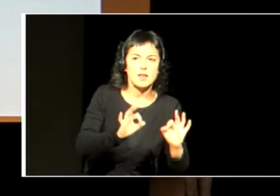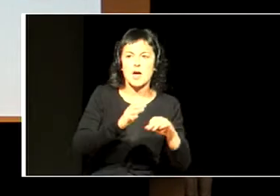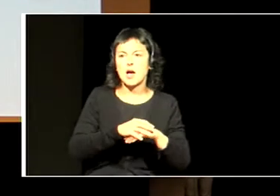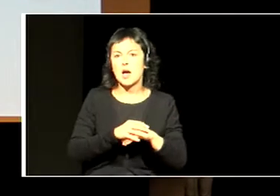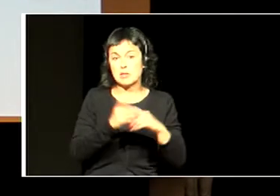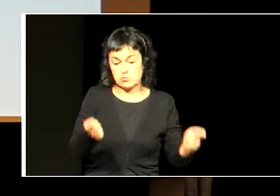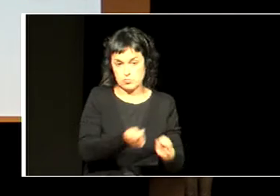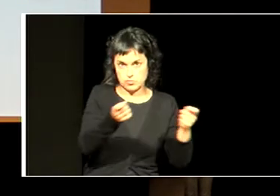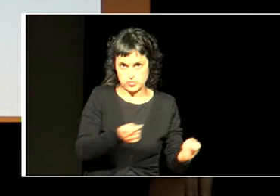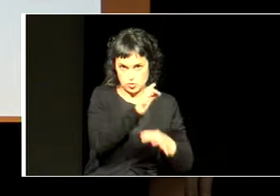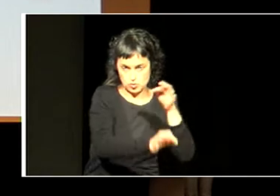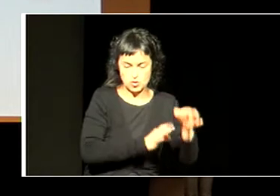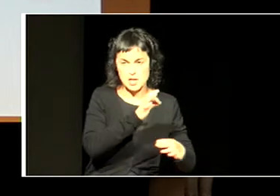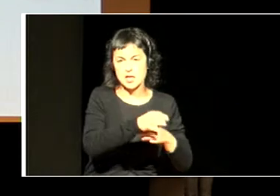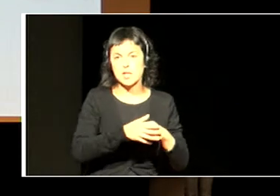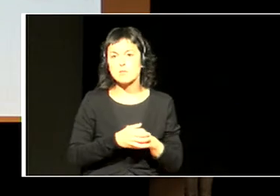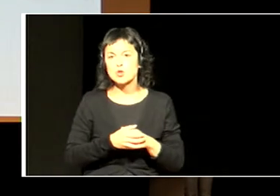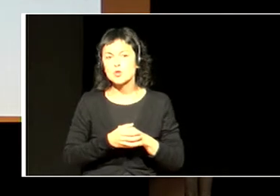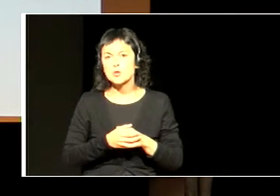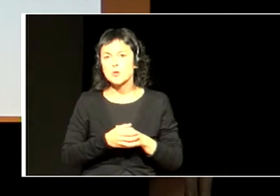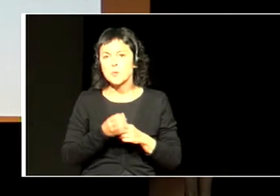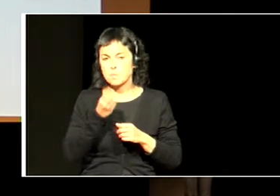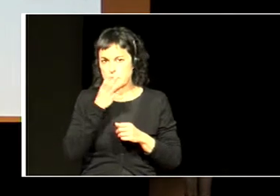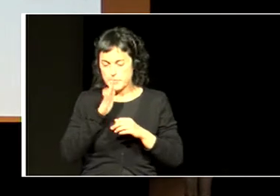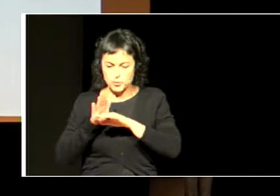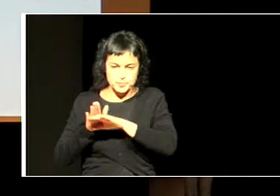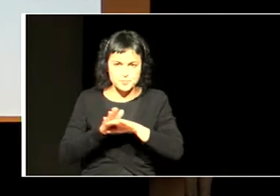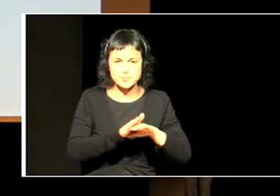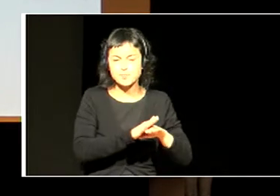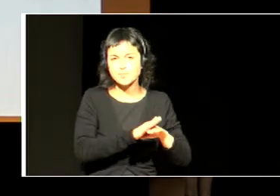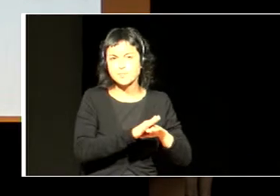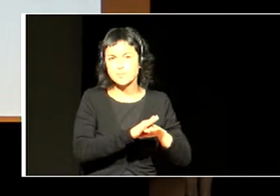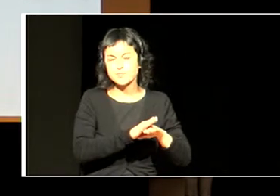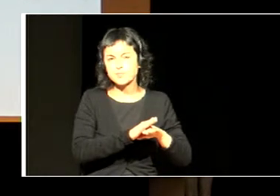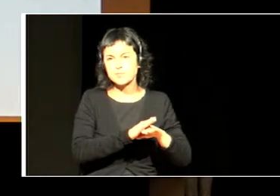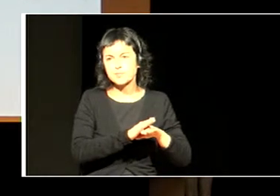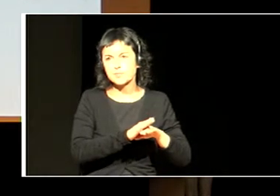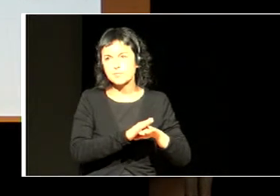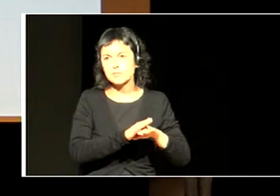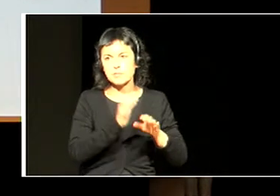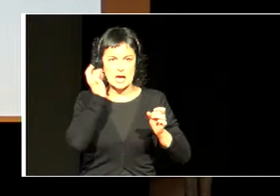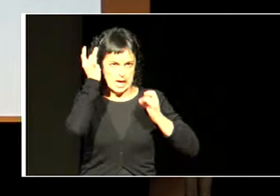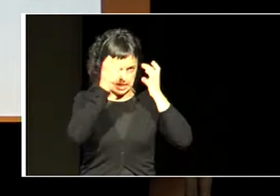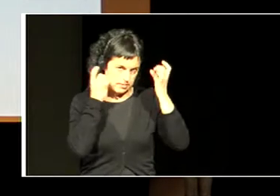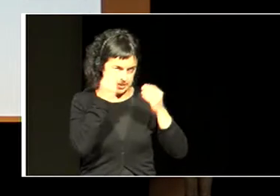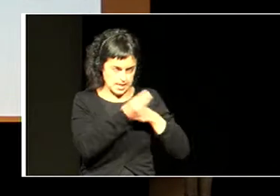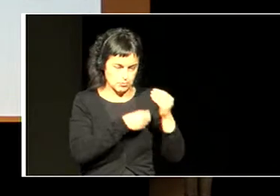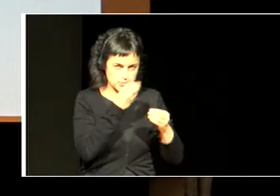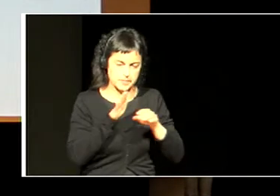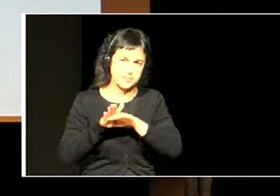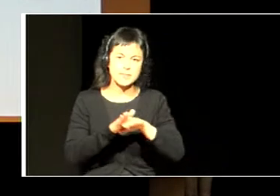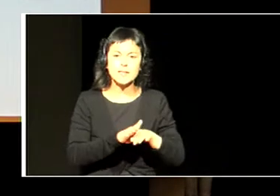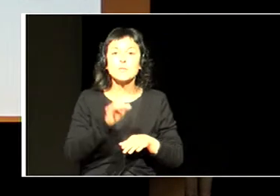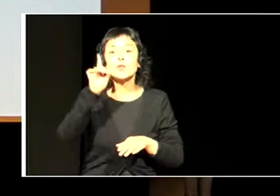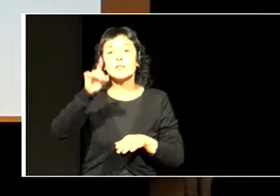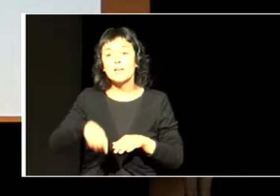antolatzen ditugu, baina bueno, horrez gain, jarduerak jorratuz gain, ba guk elkartzen gara